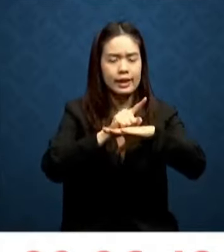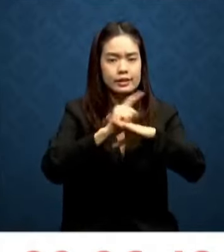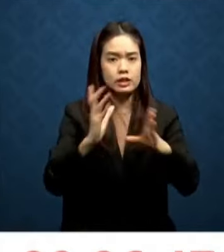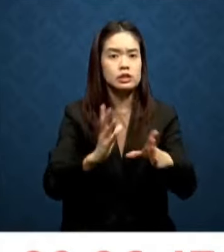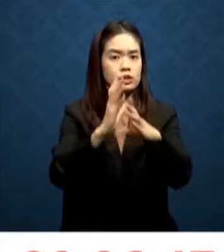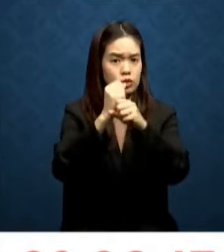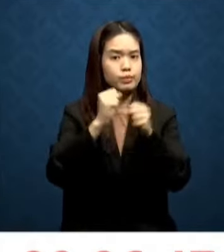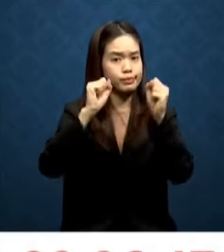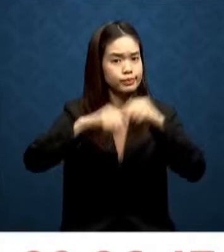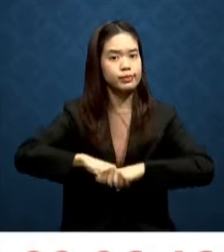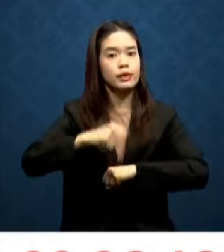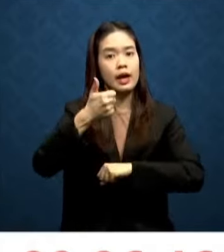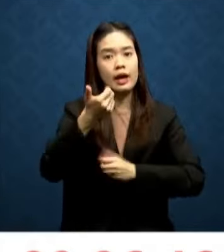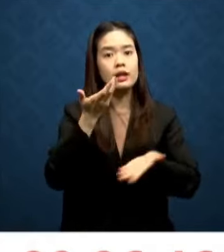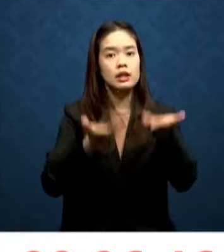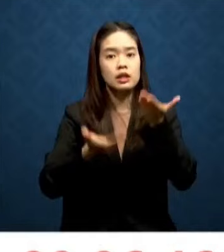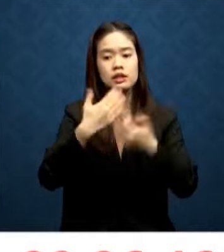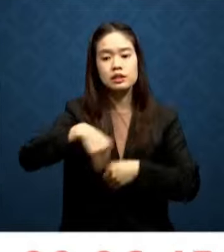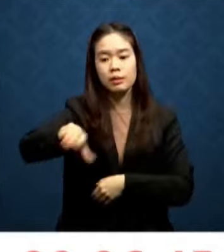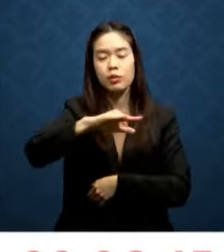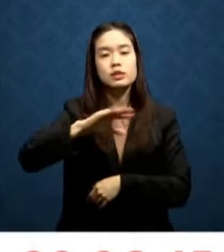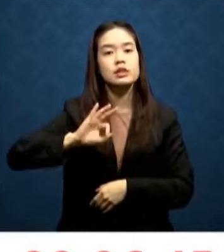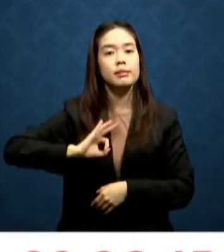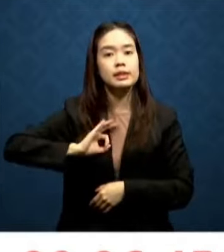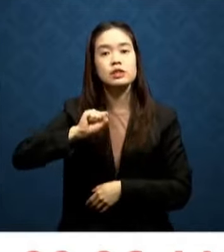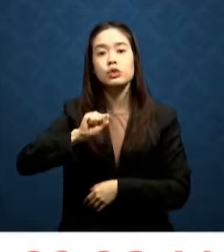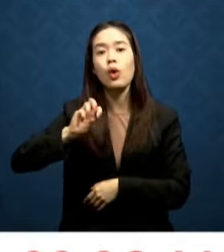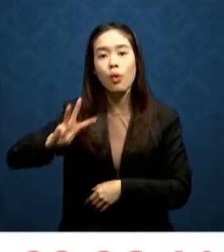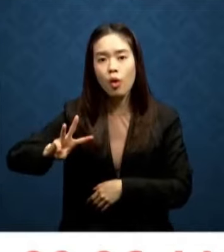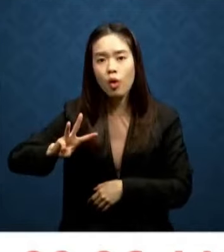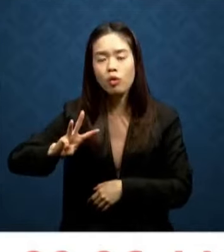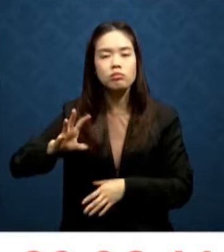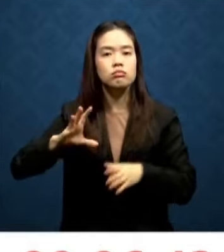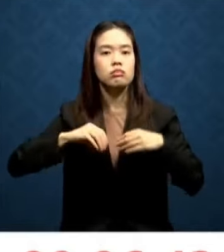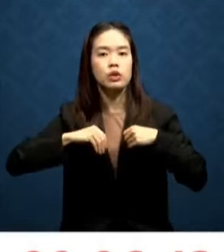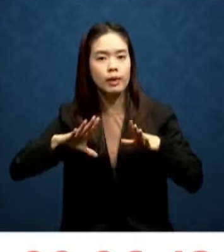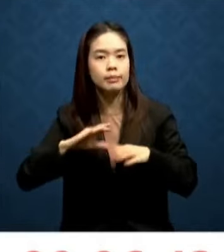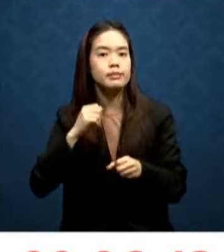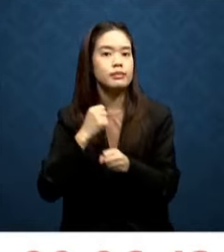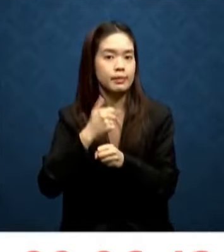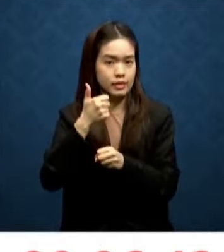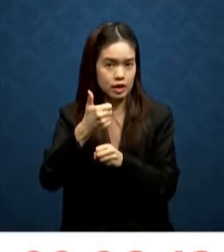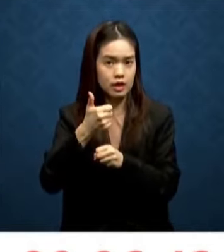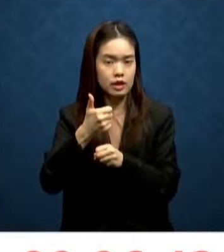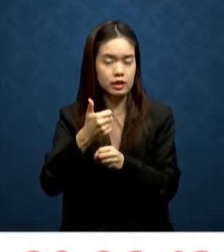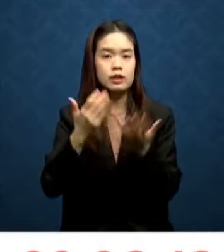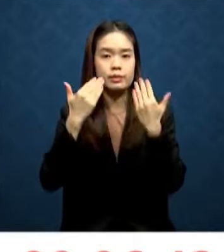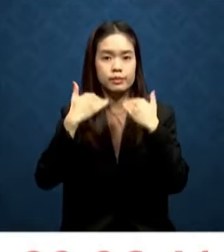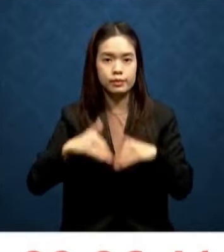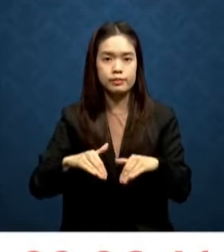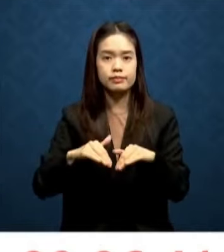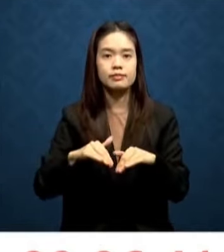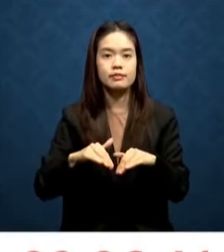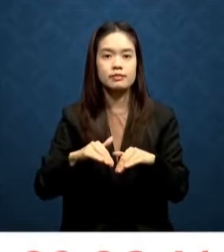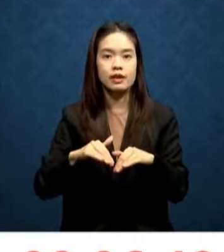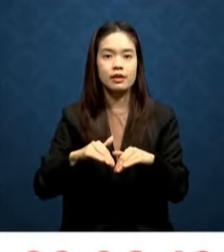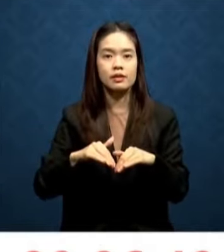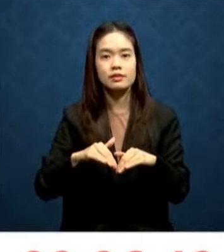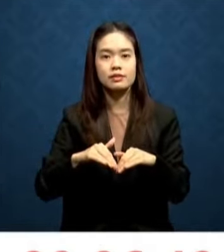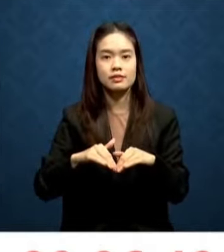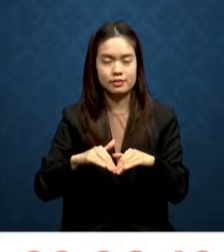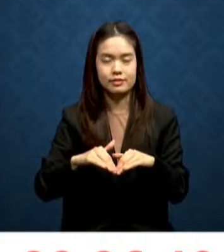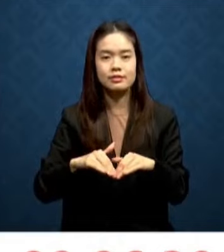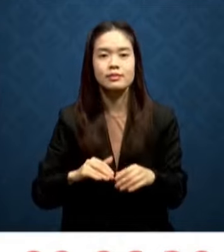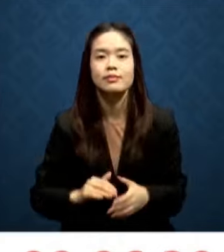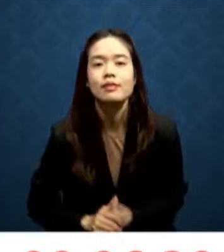หรือท่านจะใช้มติของที่ประชุมว่าไม่ต้องรับเรื่องก็ได้นะครับคราวนี้มาต่อครับในก